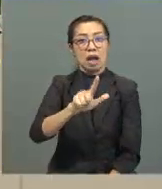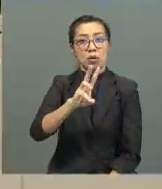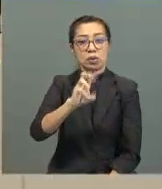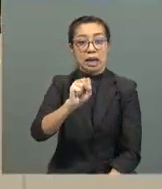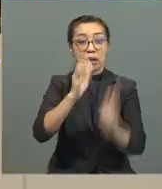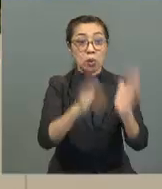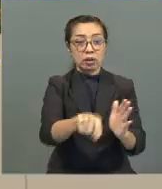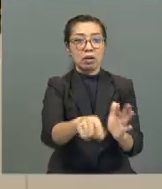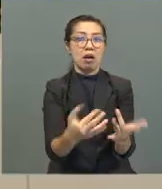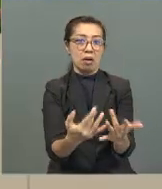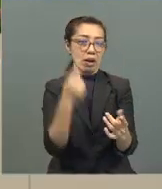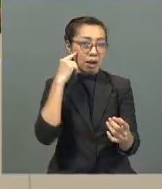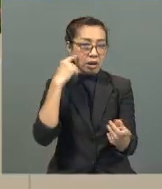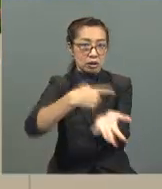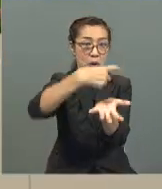6